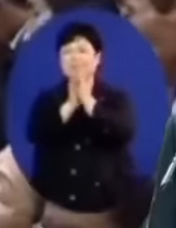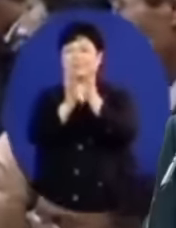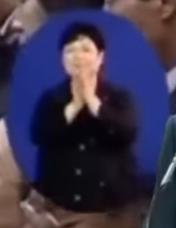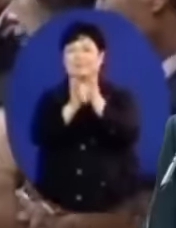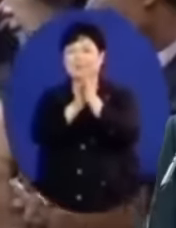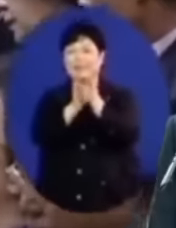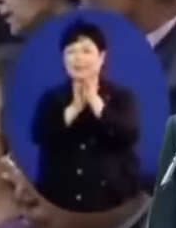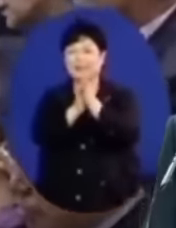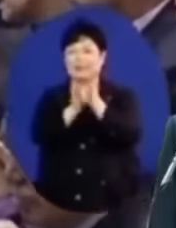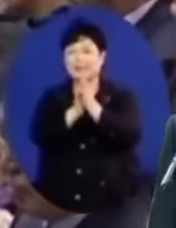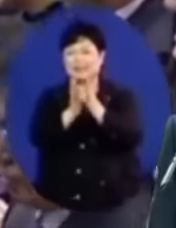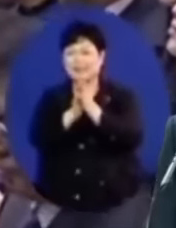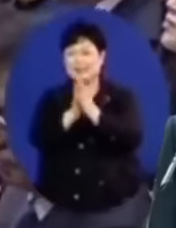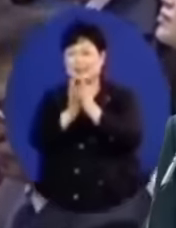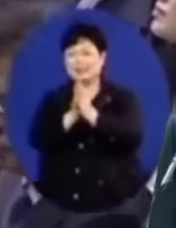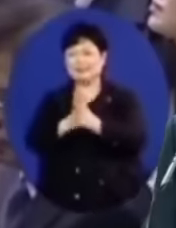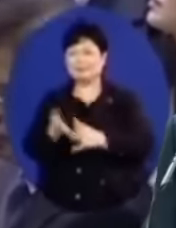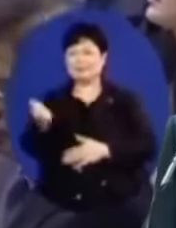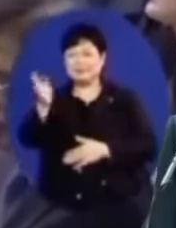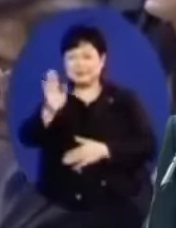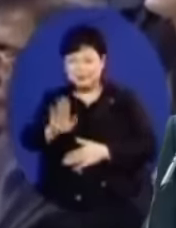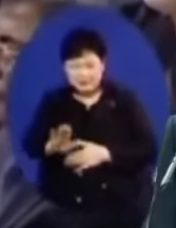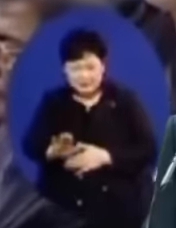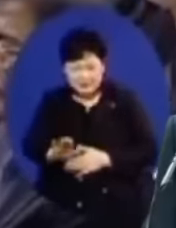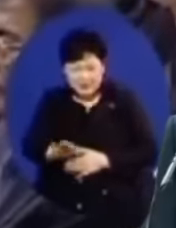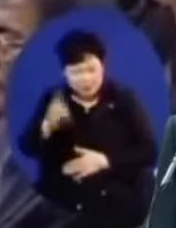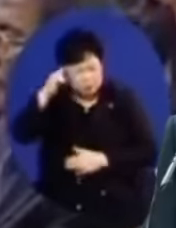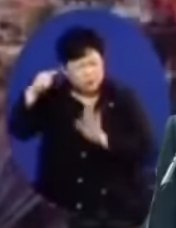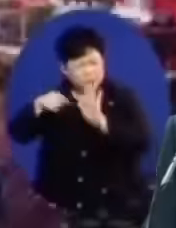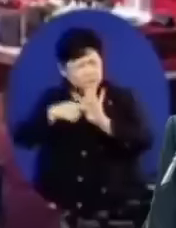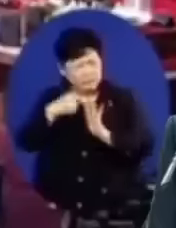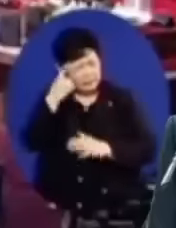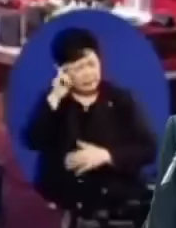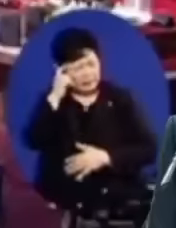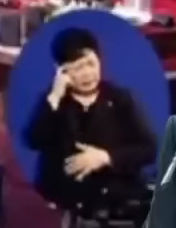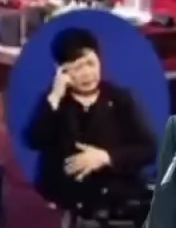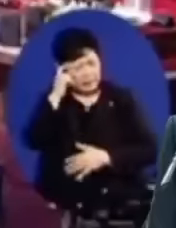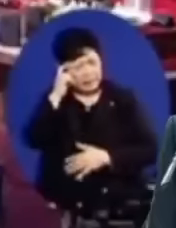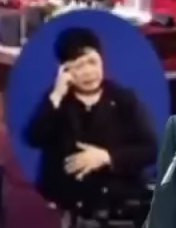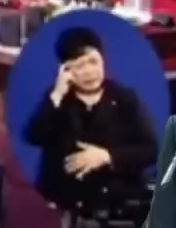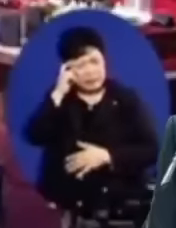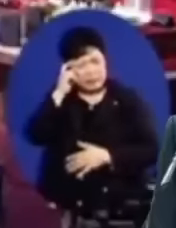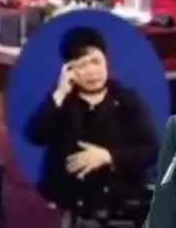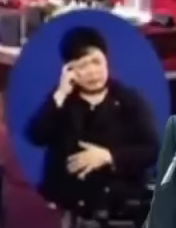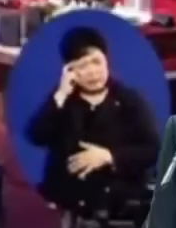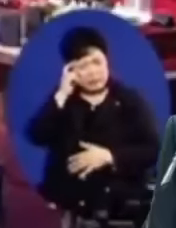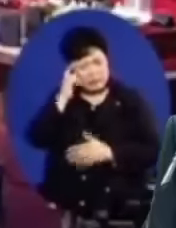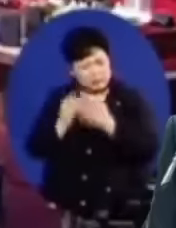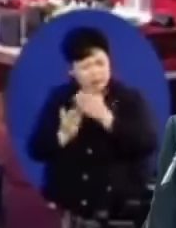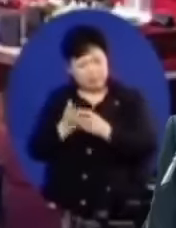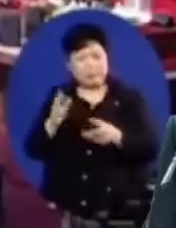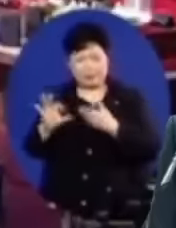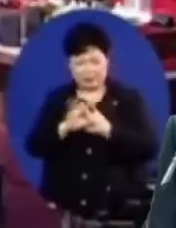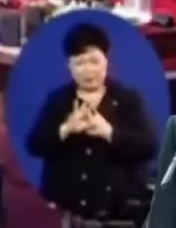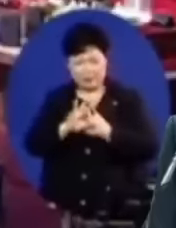그러므로 부정적인 생각이 들어오고들랑